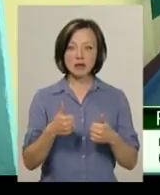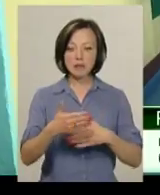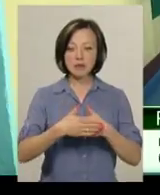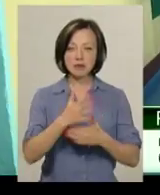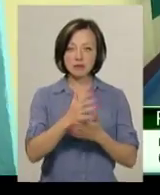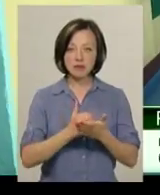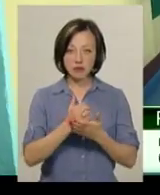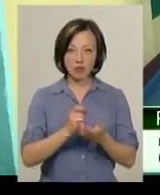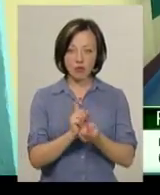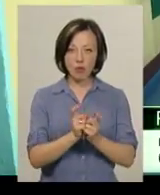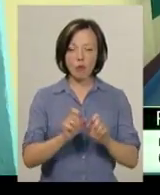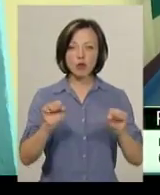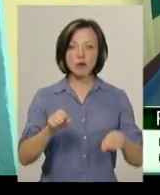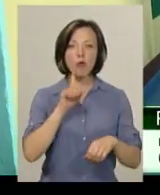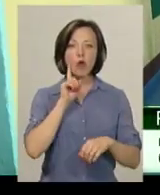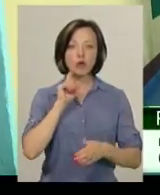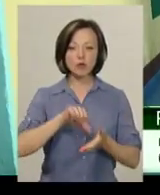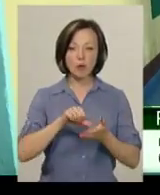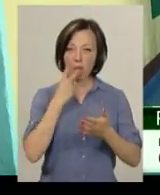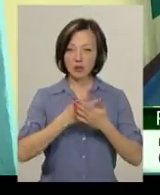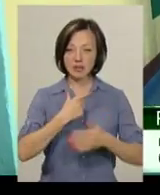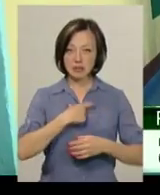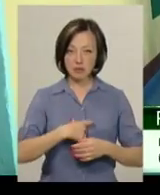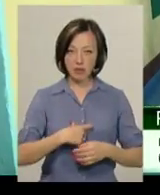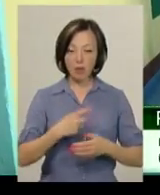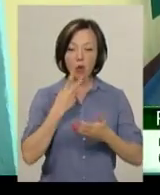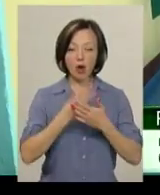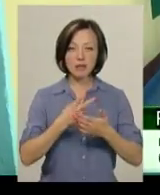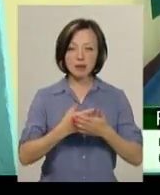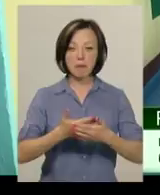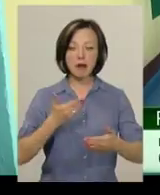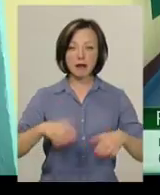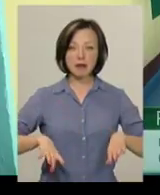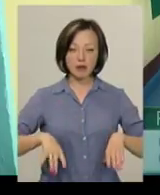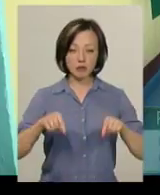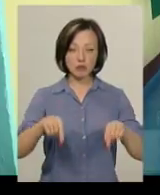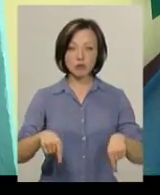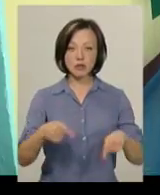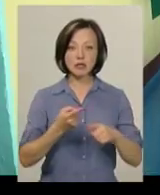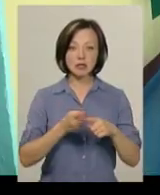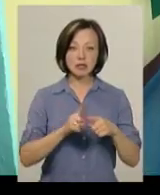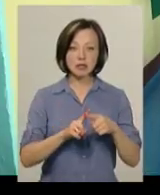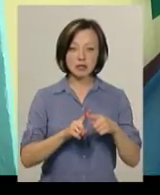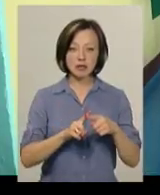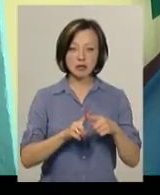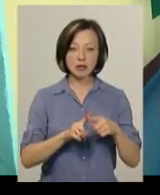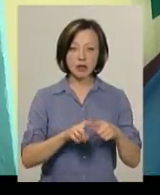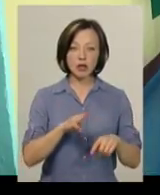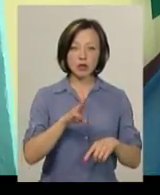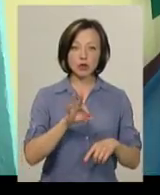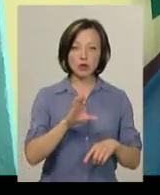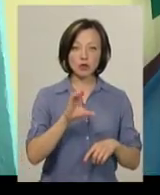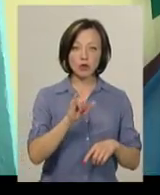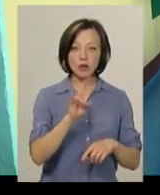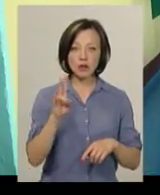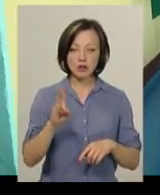Дуже хороша можливість для молодих бійців проявити себе, показати перед головними тренерами, які тут присутні. Це Вадим Тосоєв і Олександр Захарчук,